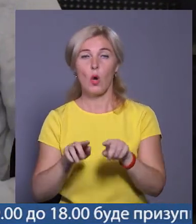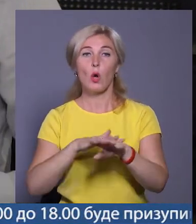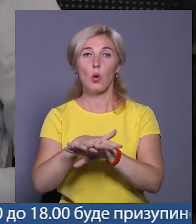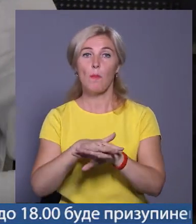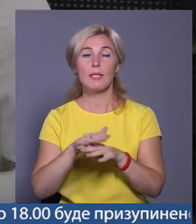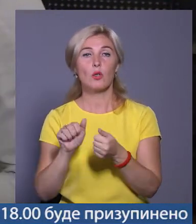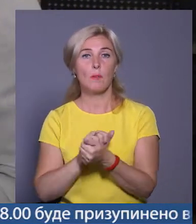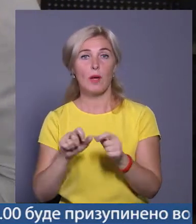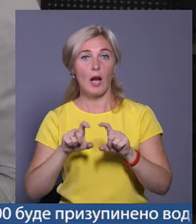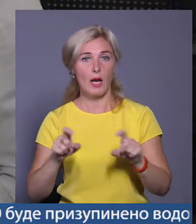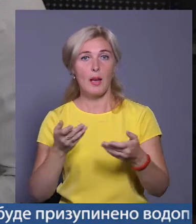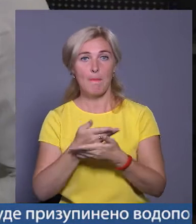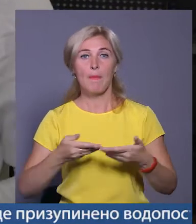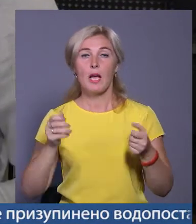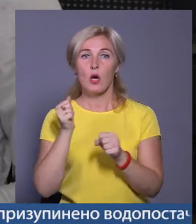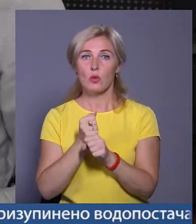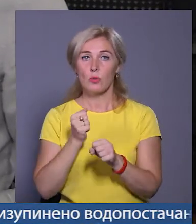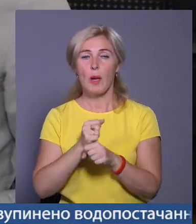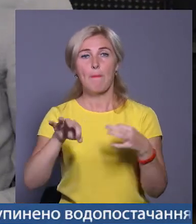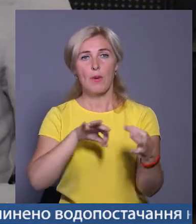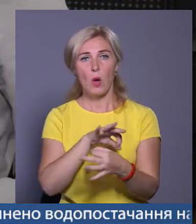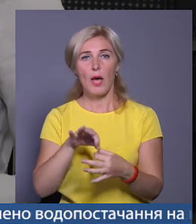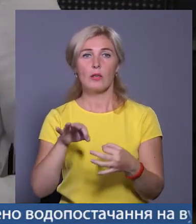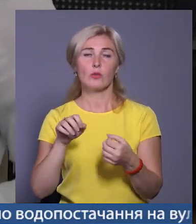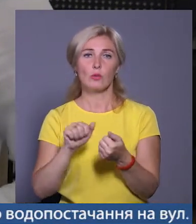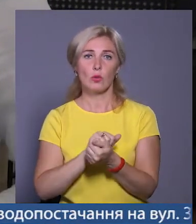пральні. Ми розробили проектно-кошторисну документацію,